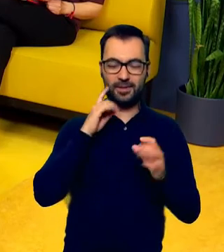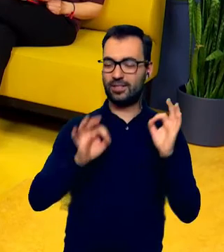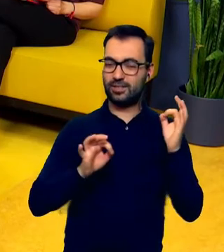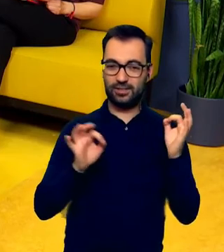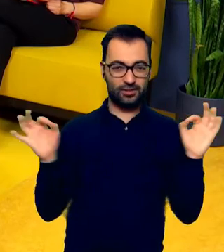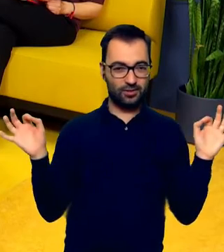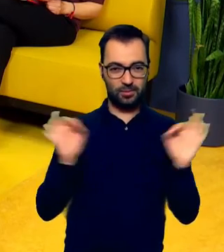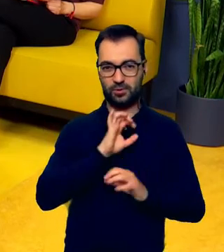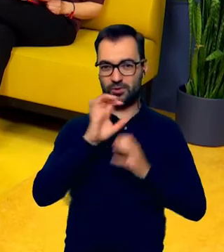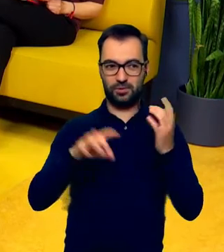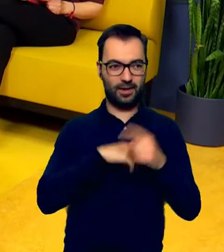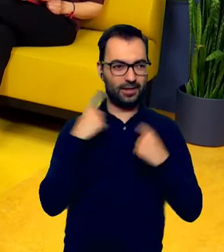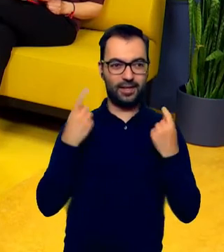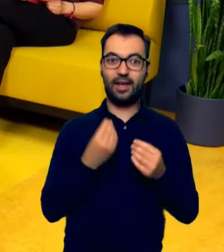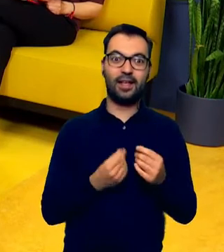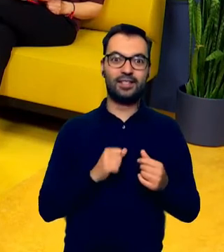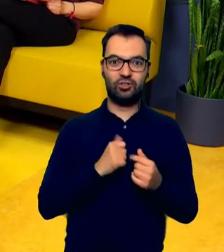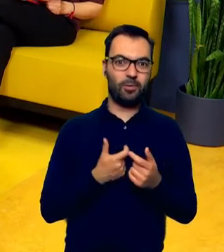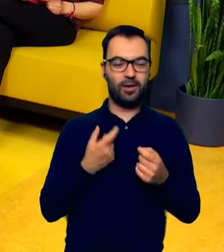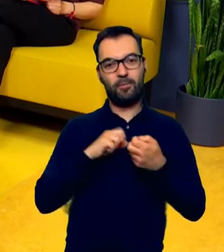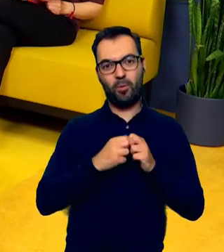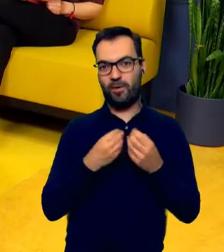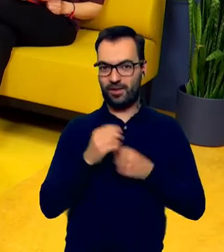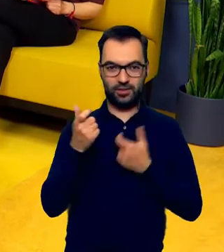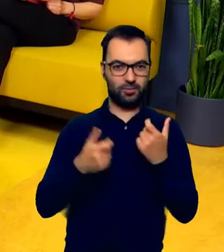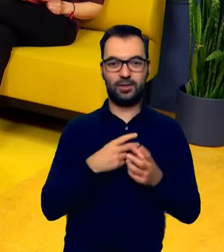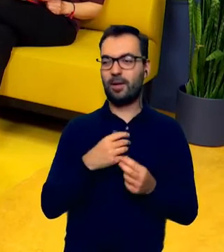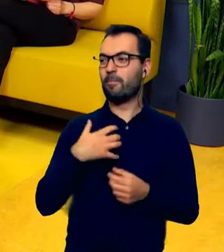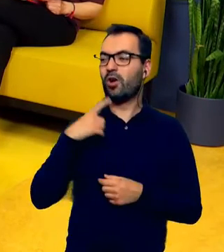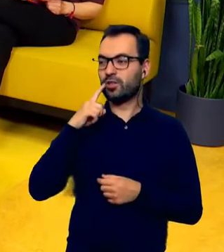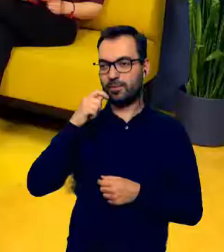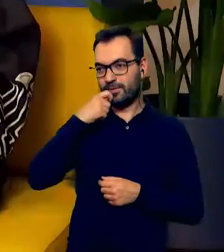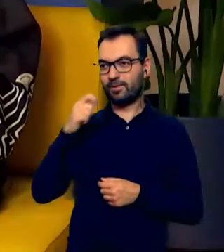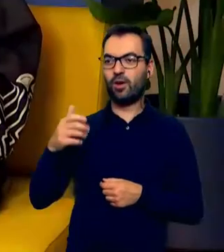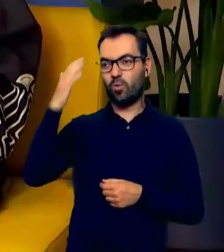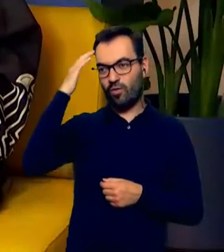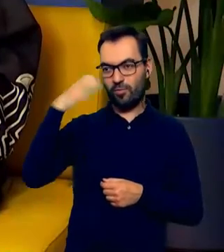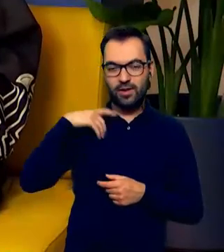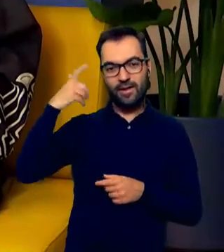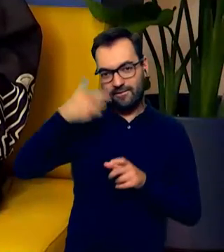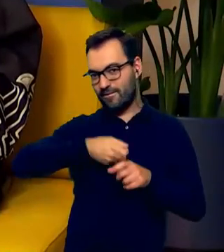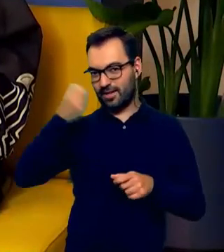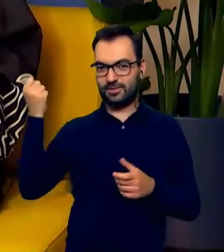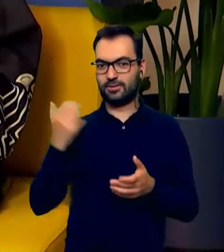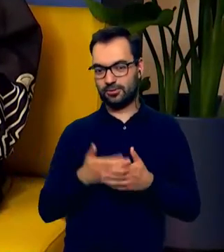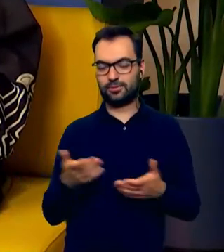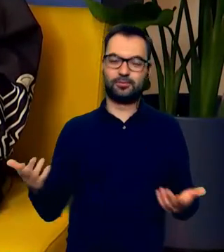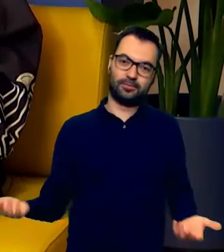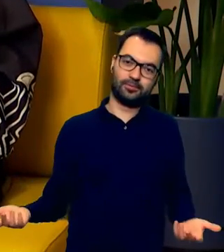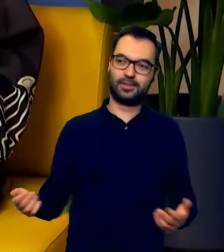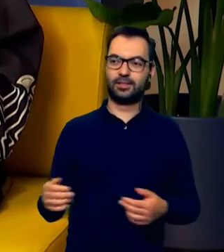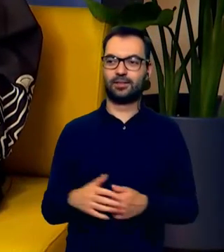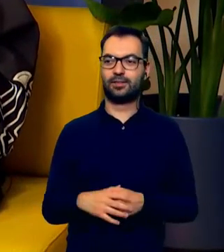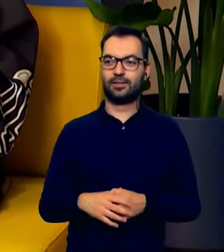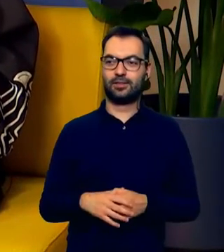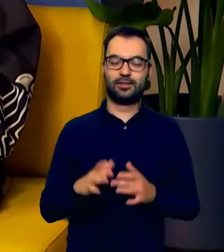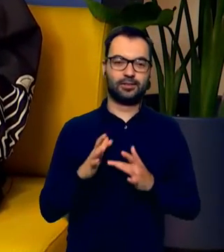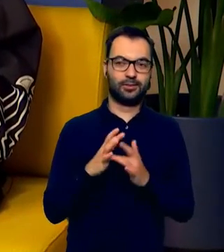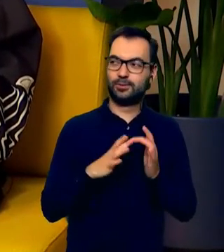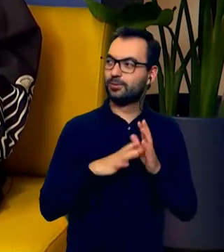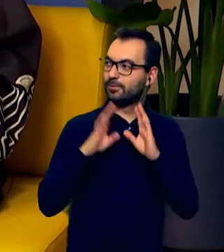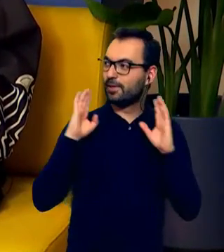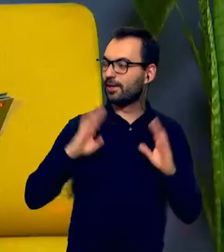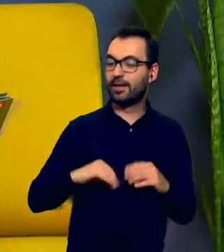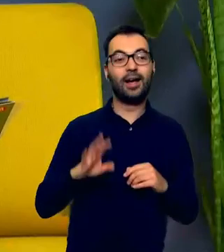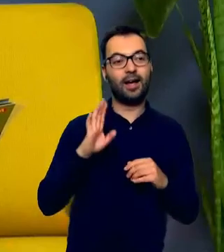świecie dookolnym jeszcze większych kłopotów. Boli cię ząb, wyrwi, boli cię głowa, wyrwi. Boże, jedyne. A potem